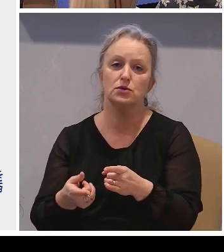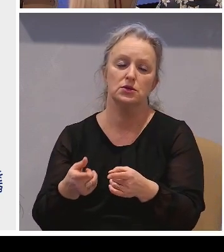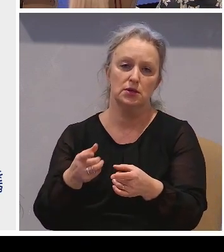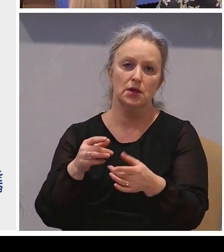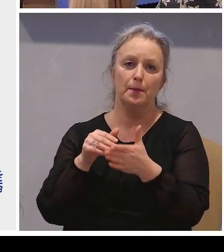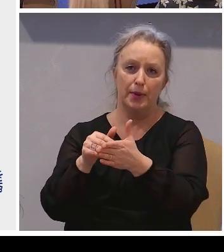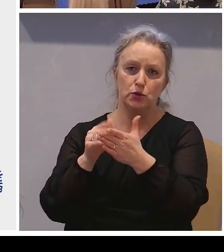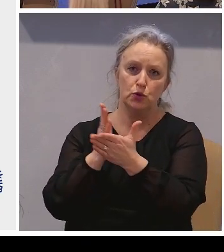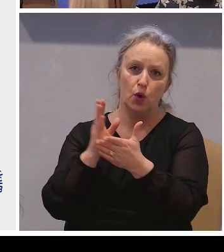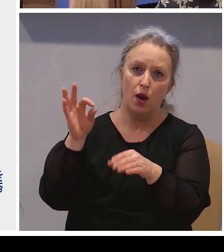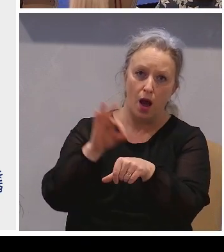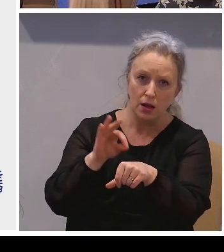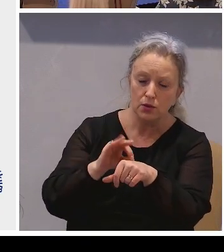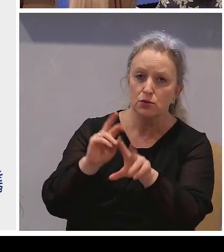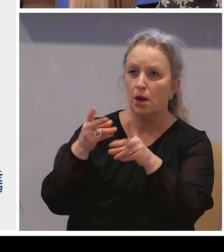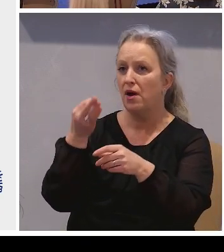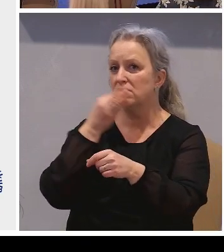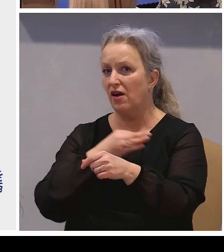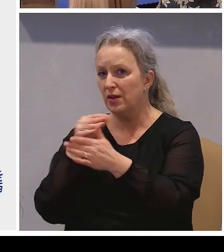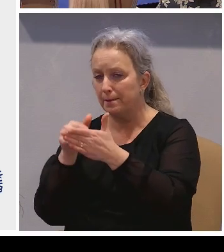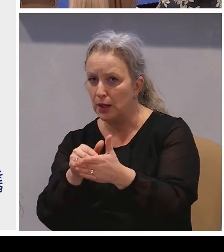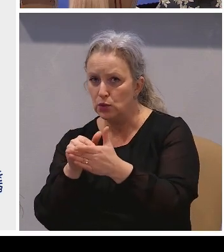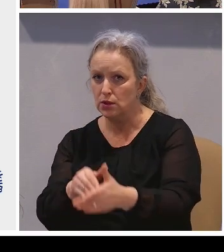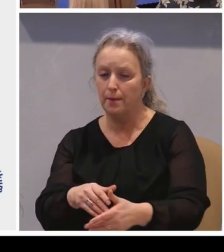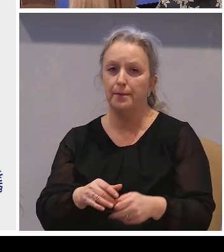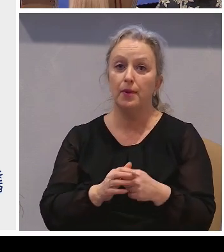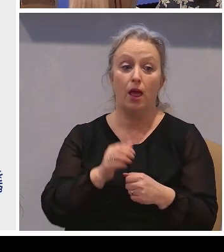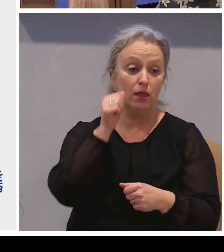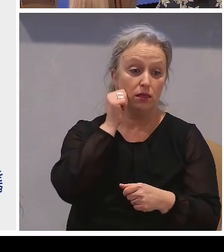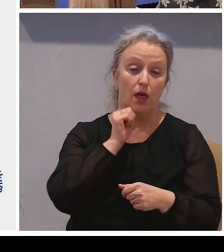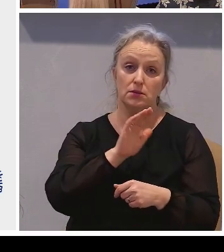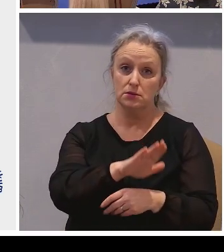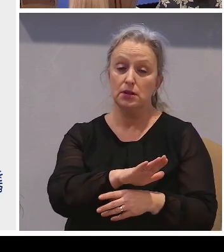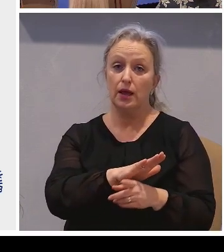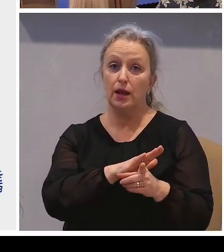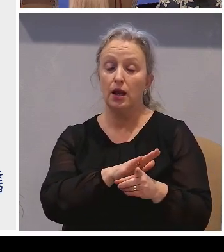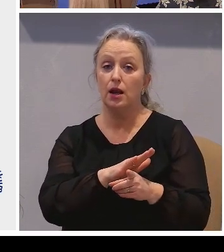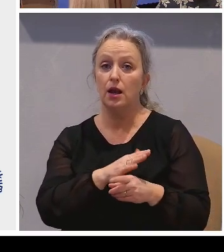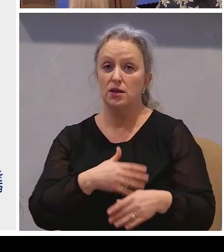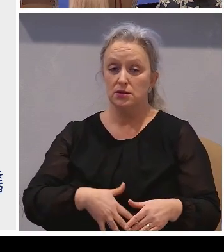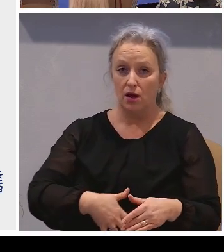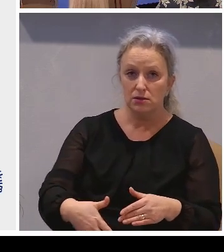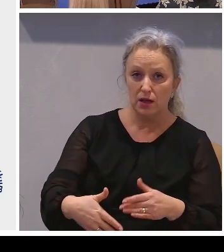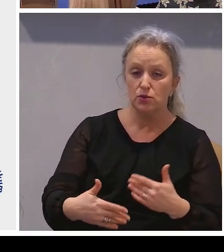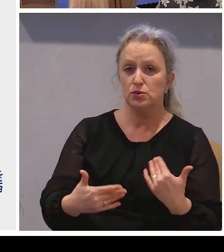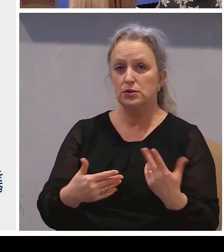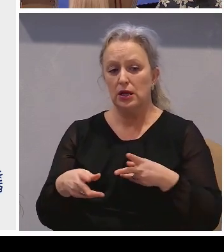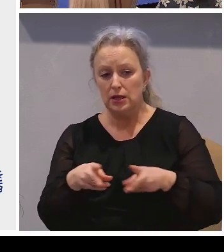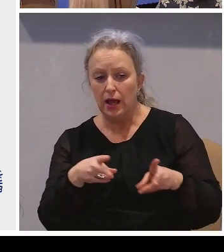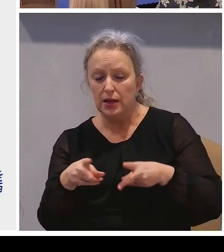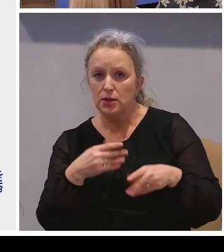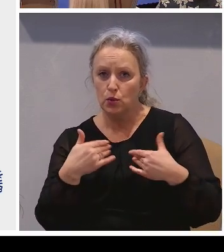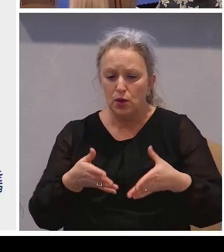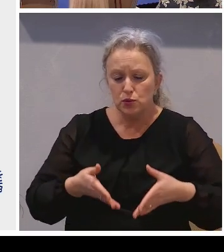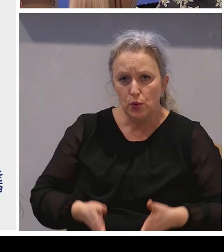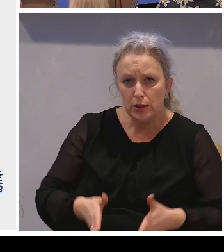muscular nii atrophy, haigusest kui ka important ravimist. challenges are Naiste fertility, puhul rasedus, kuidas seda jälgida,